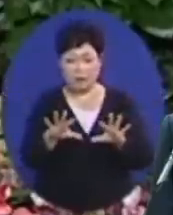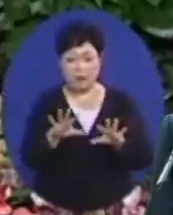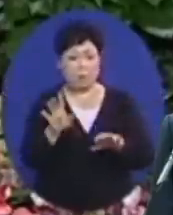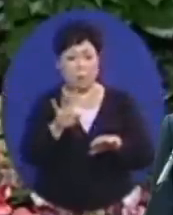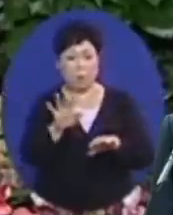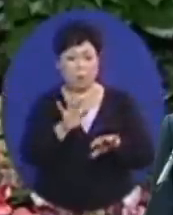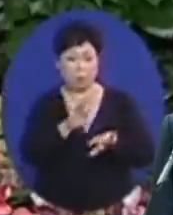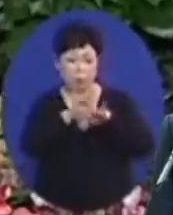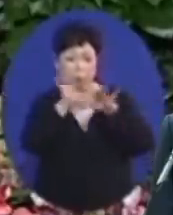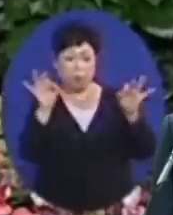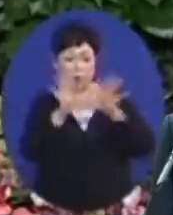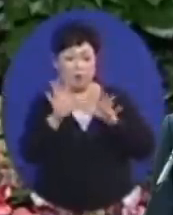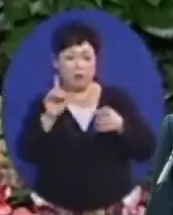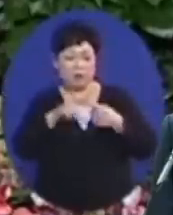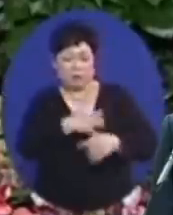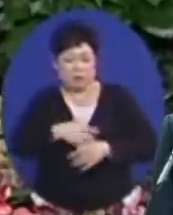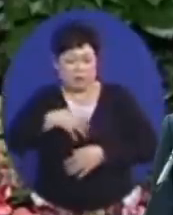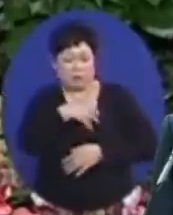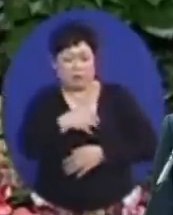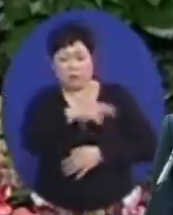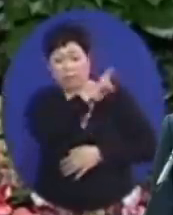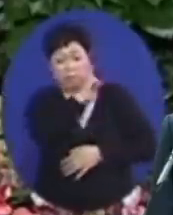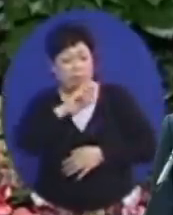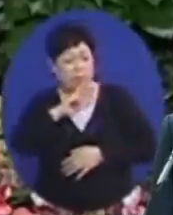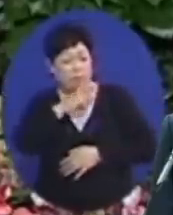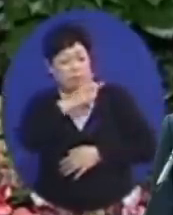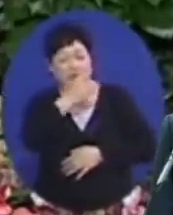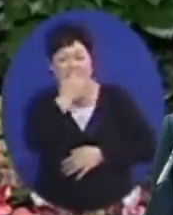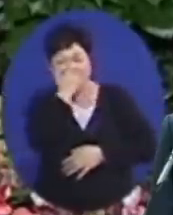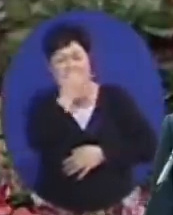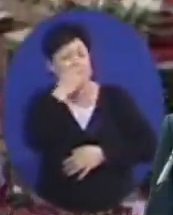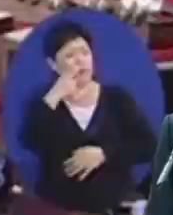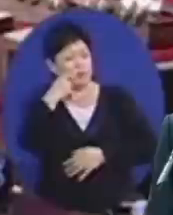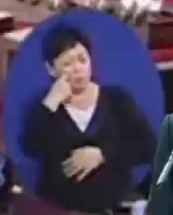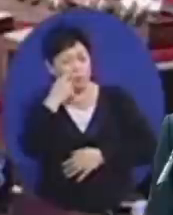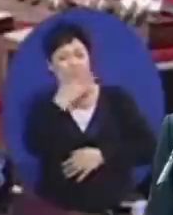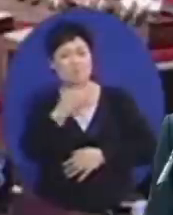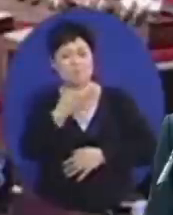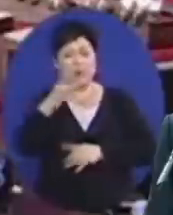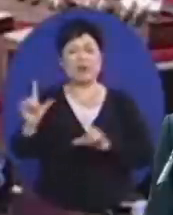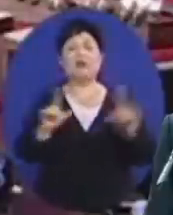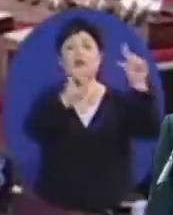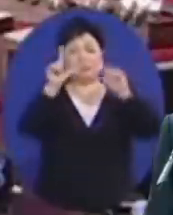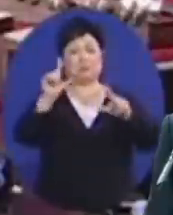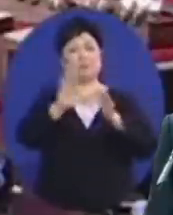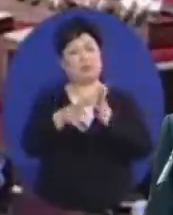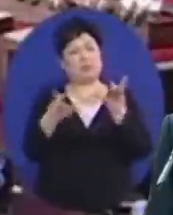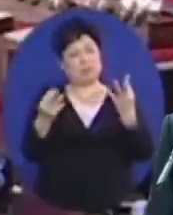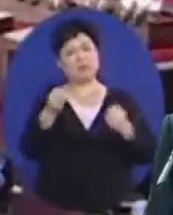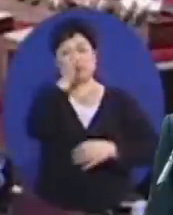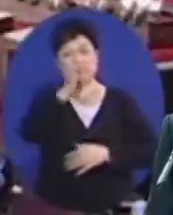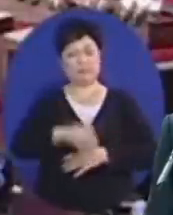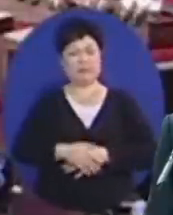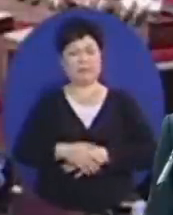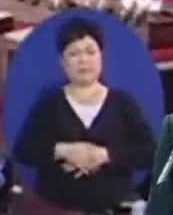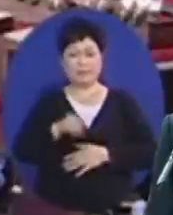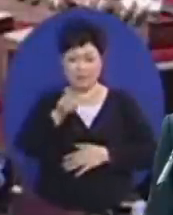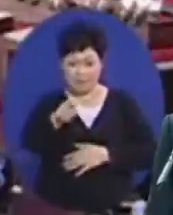때문에 괴로워하며 잠도 편히 자지 못하고 불행한 삶을 살아가고 있는 때가 많습니다.